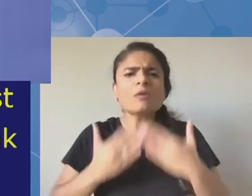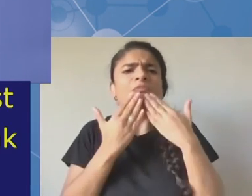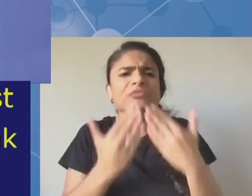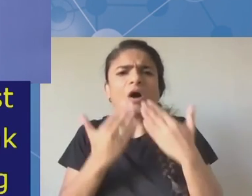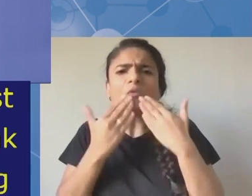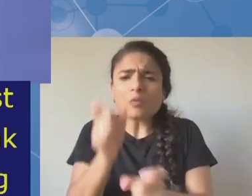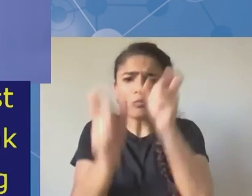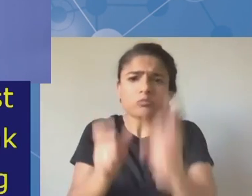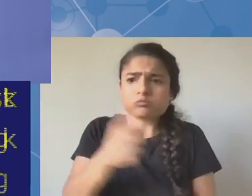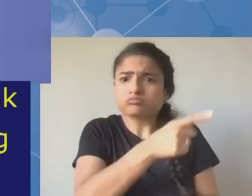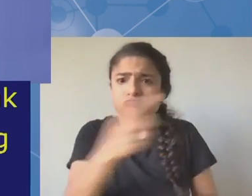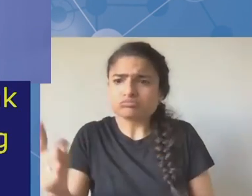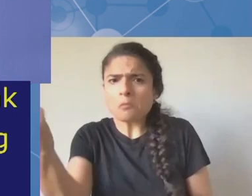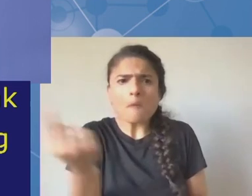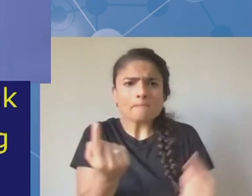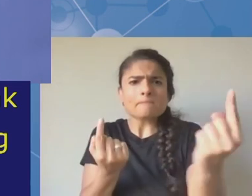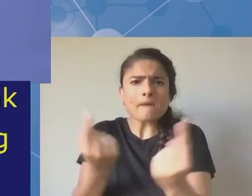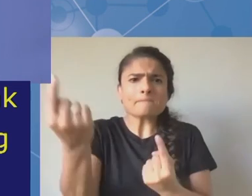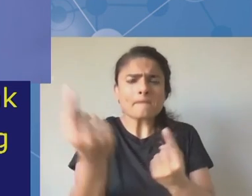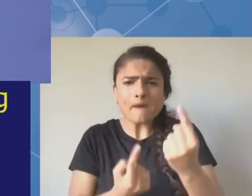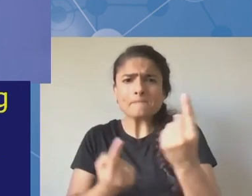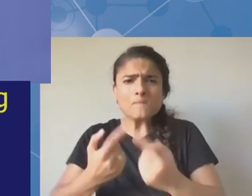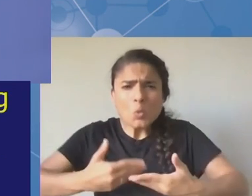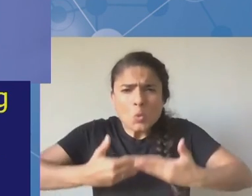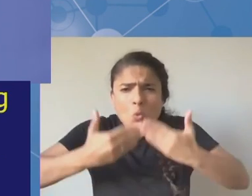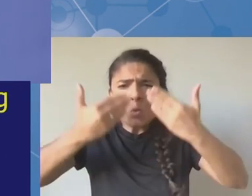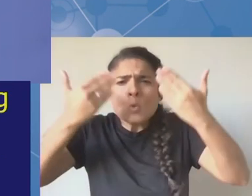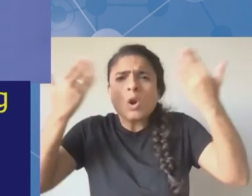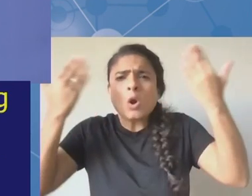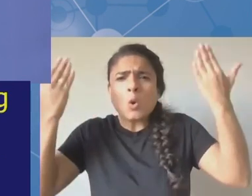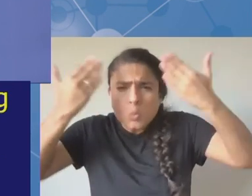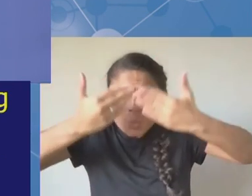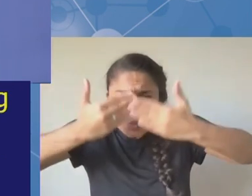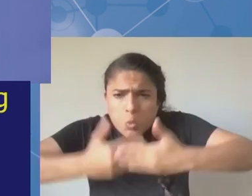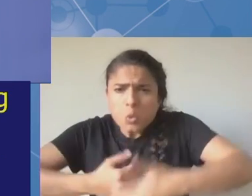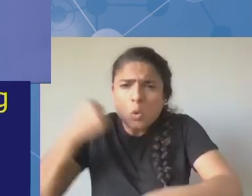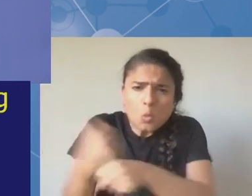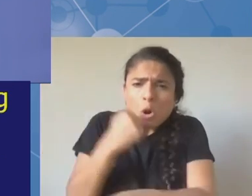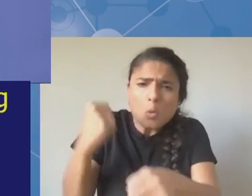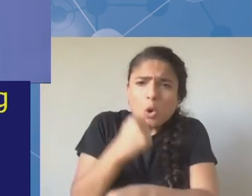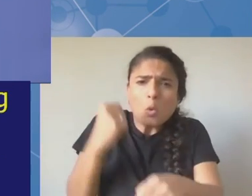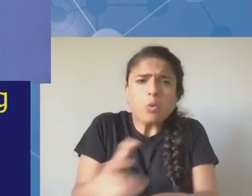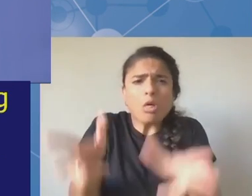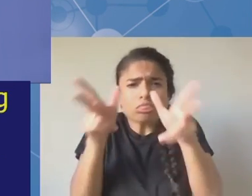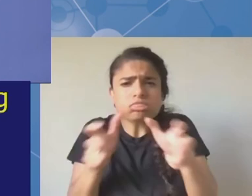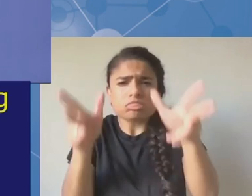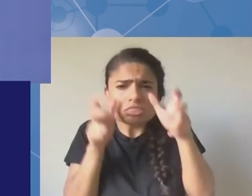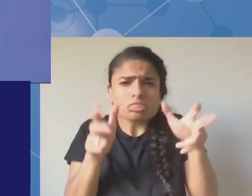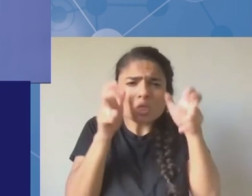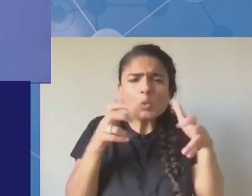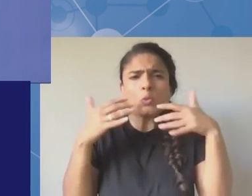за то, что вы с нами были, кто подключался онлайн, кто присутствовал на